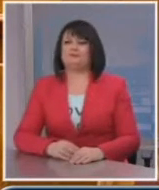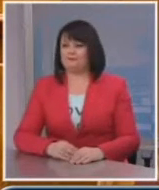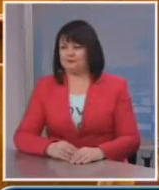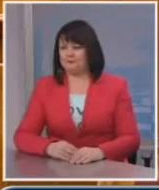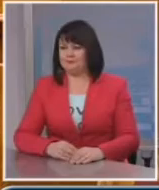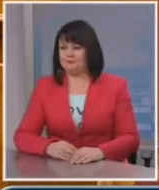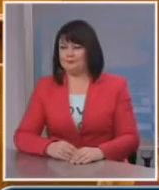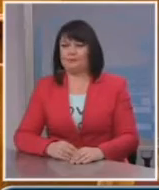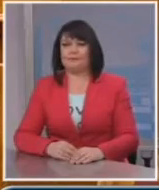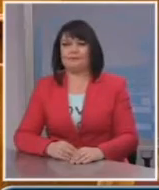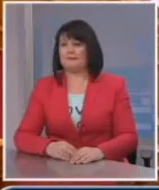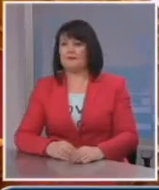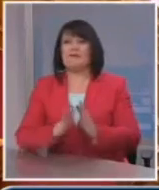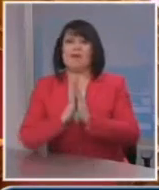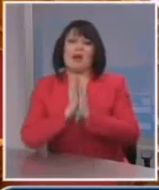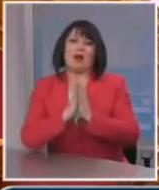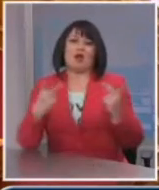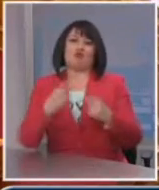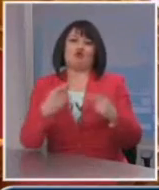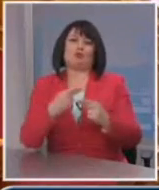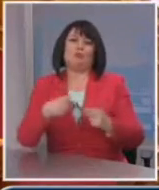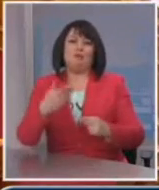ομιλητών. Πρόεδρε, οι όποιες διακοπές κάνετε.